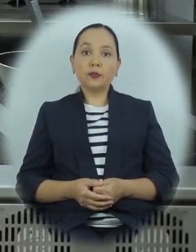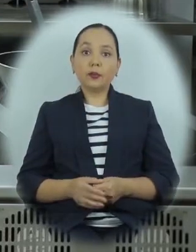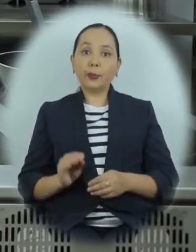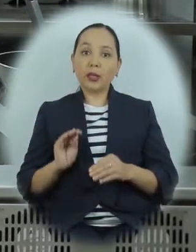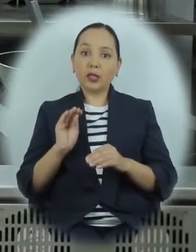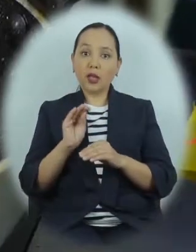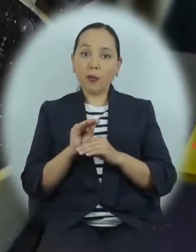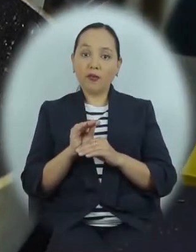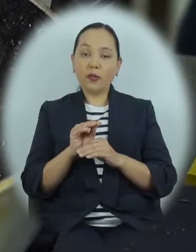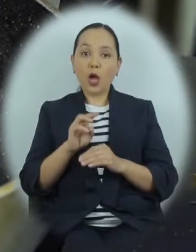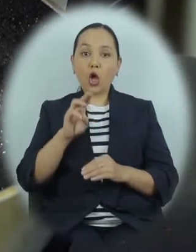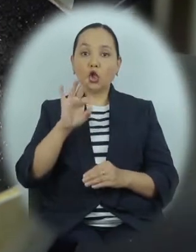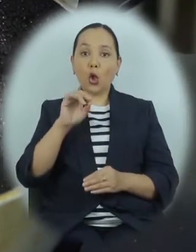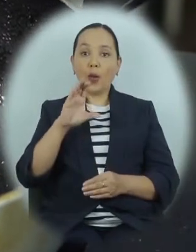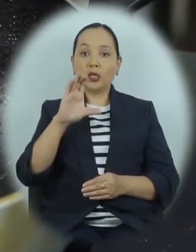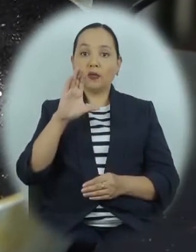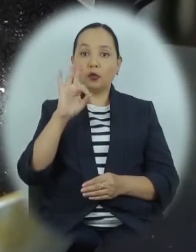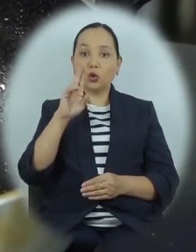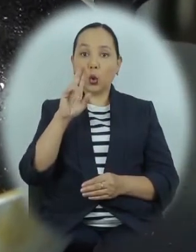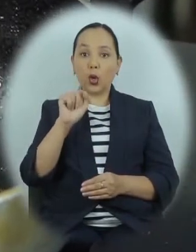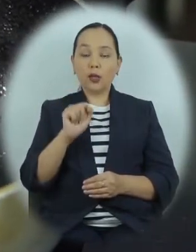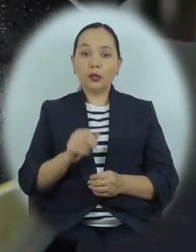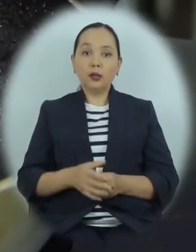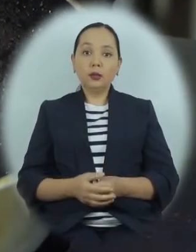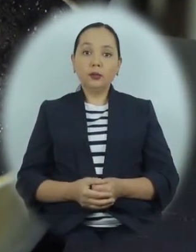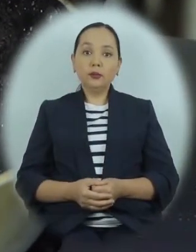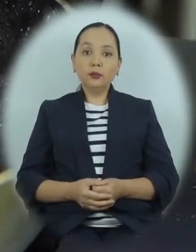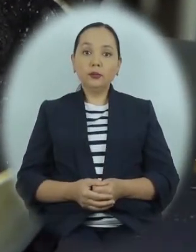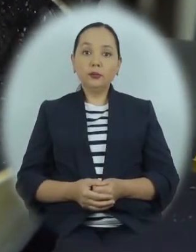Добавим томатного сока.